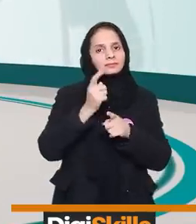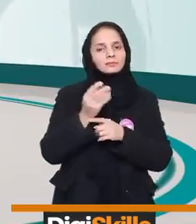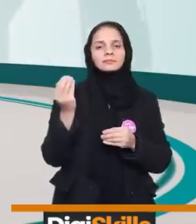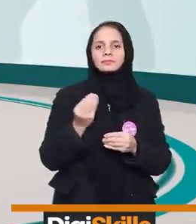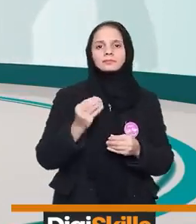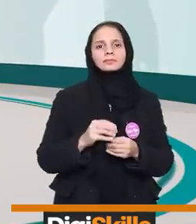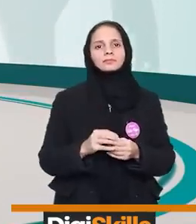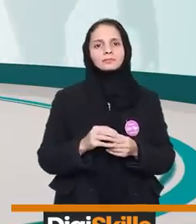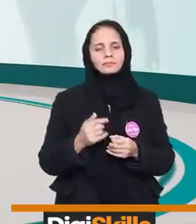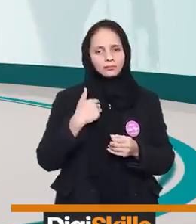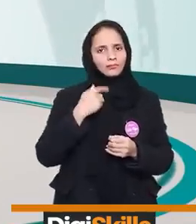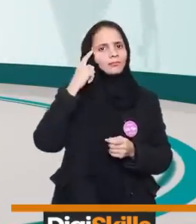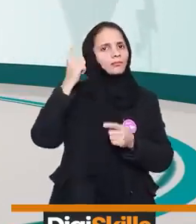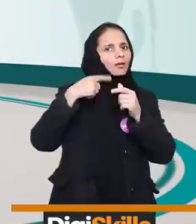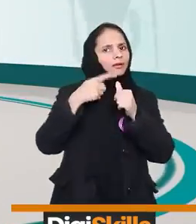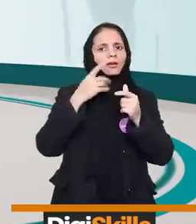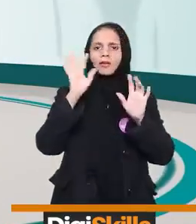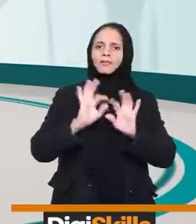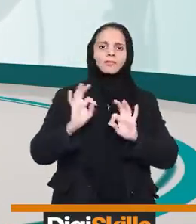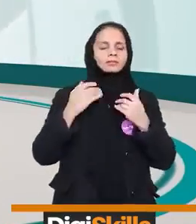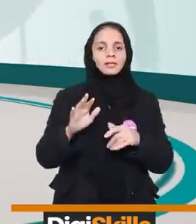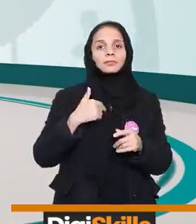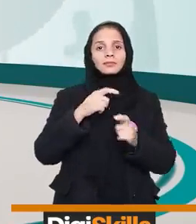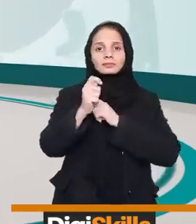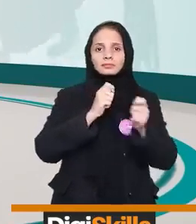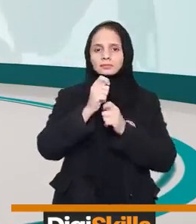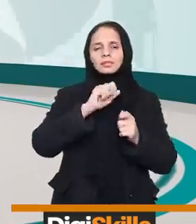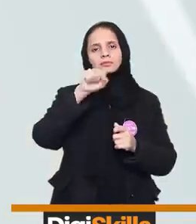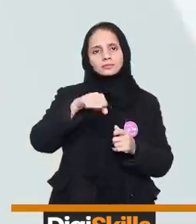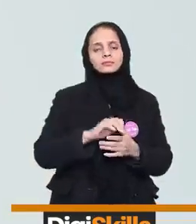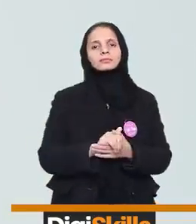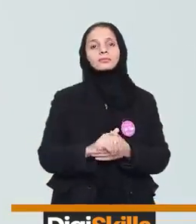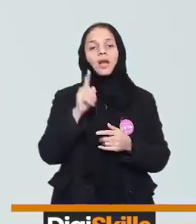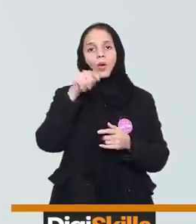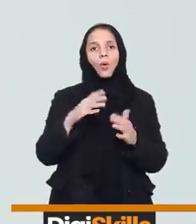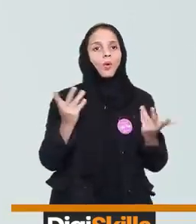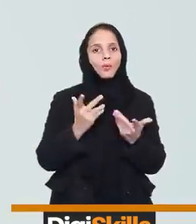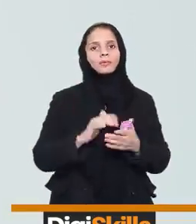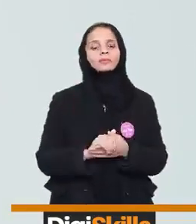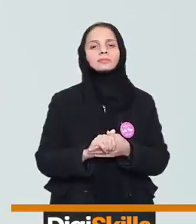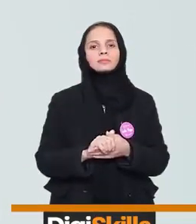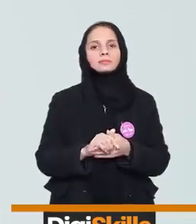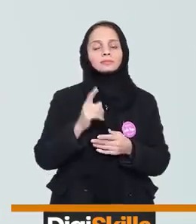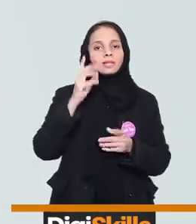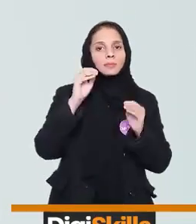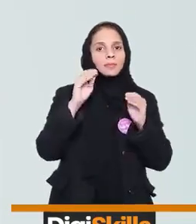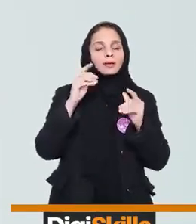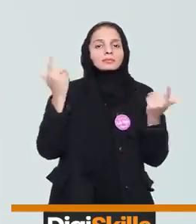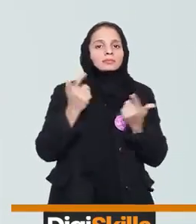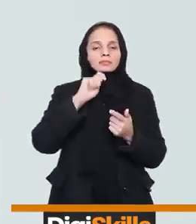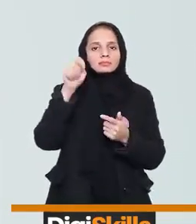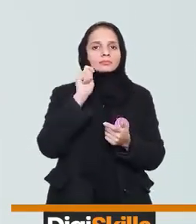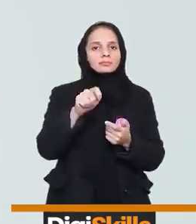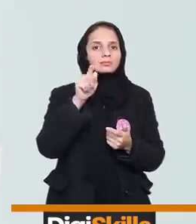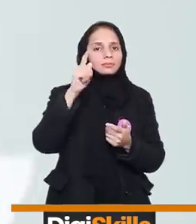گا، میں نے تجربے کے ساتھ سیکھا، لیکن میں آپ کے ساتھ ضرور شیئر کروں گا کہ کیسے، وہ کیا میجک ٹرکس